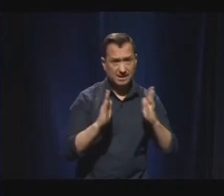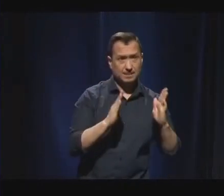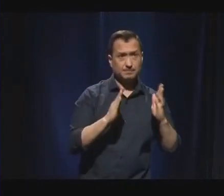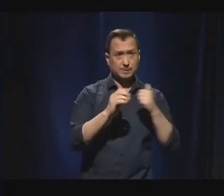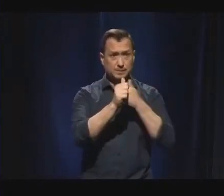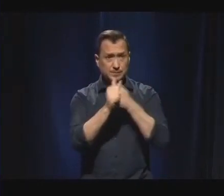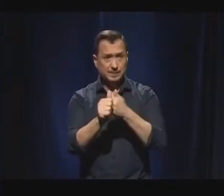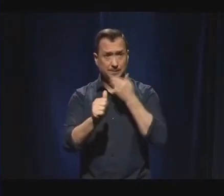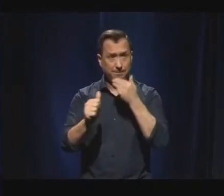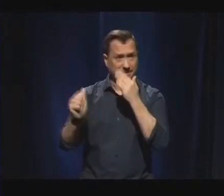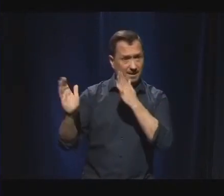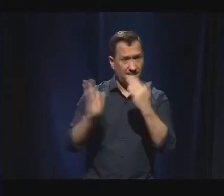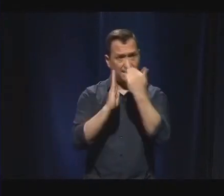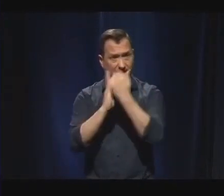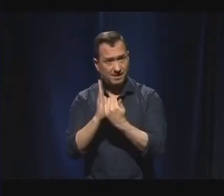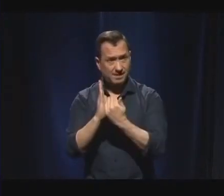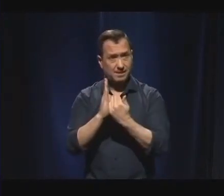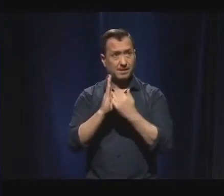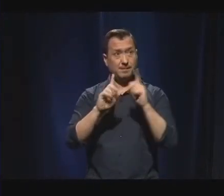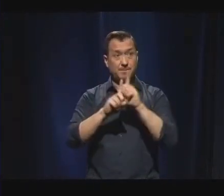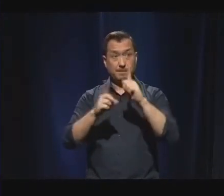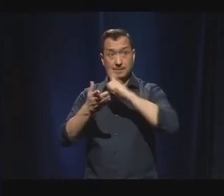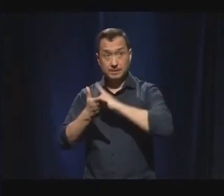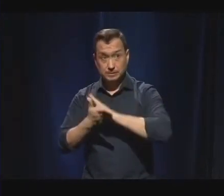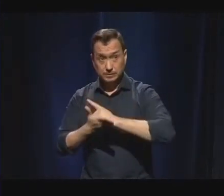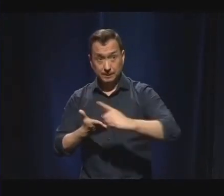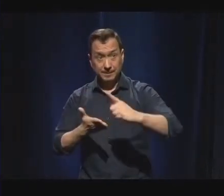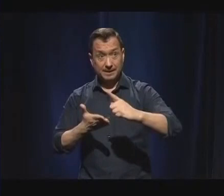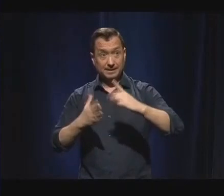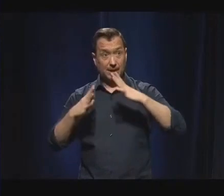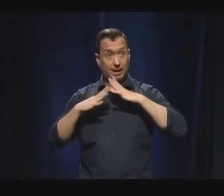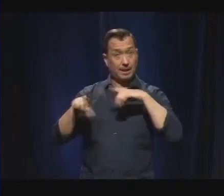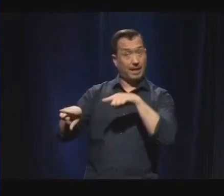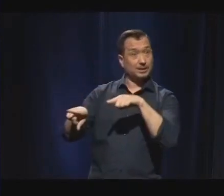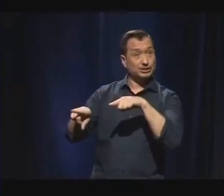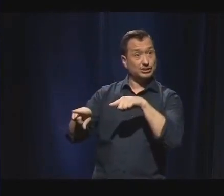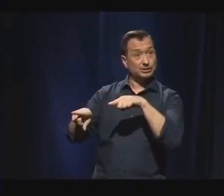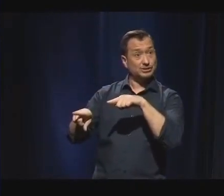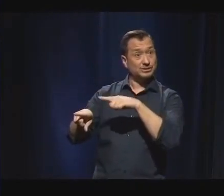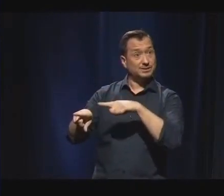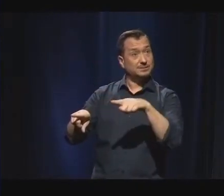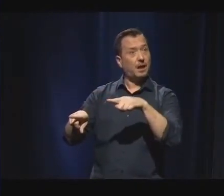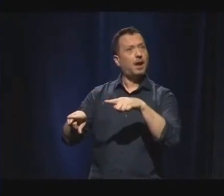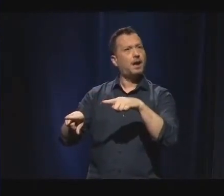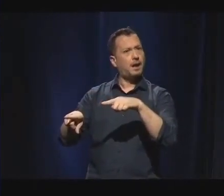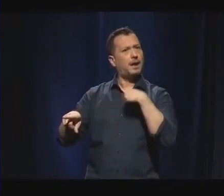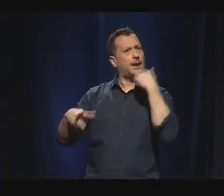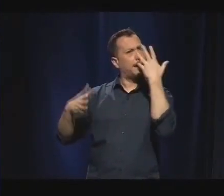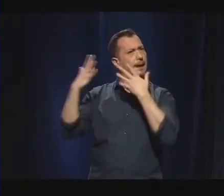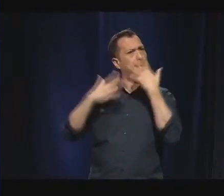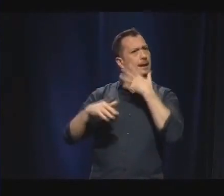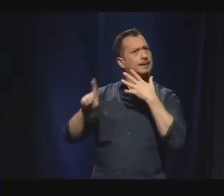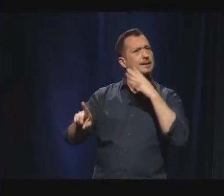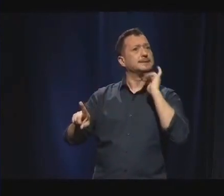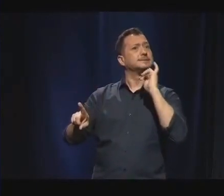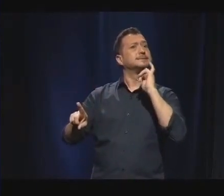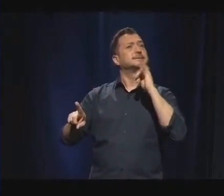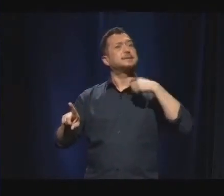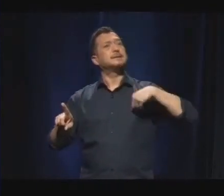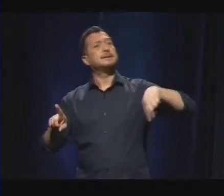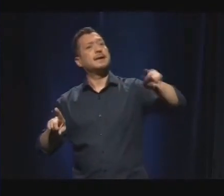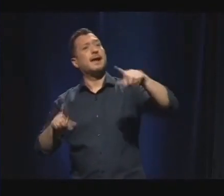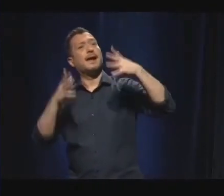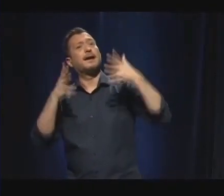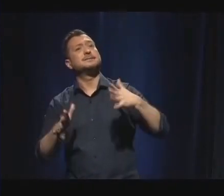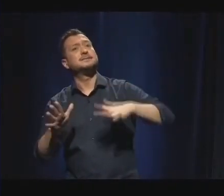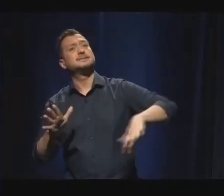même l'impact de la semaine de relâche que les gens pour lesquels on a des préoccupations, que nous, ça nous préoccupe, Puis si on maintient les autres situations en place,